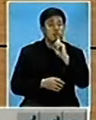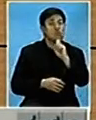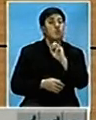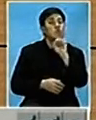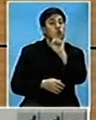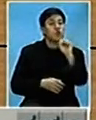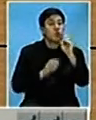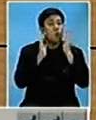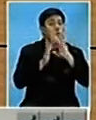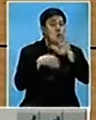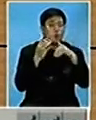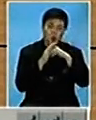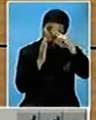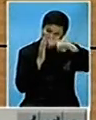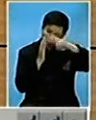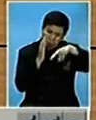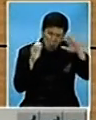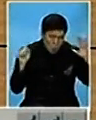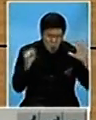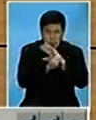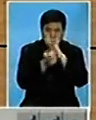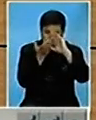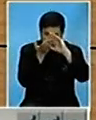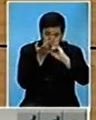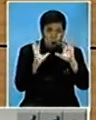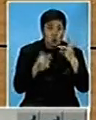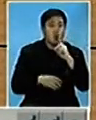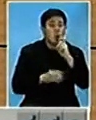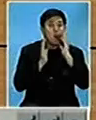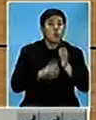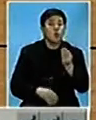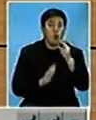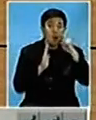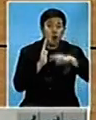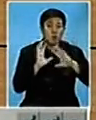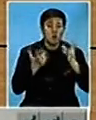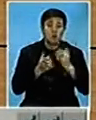ครับอ่านจบทุกหน้าทุกบรรทัดท่านประธานครับ